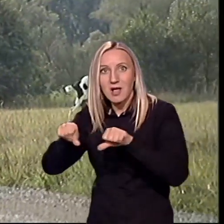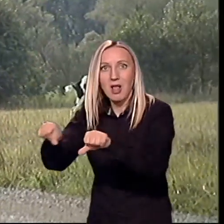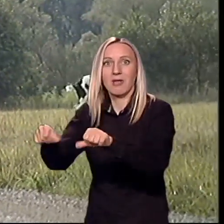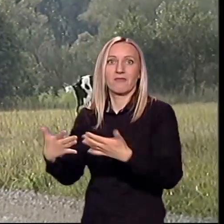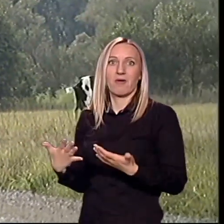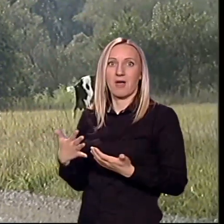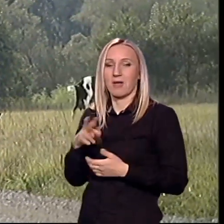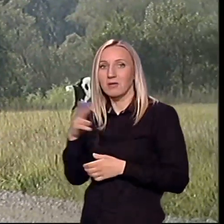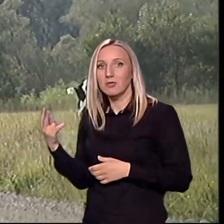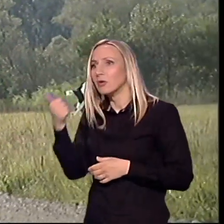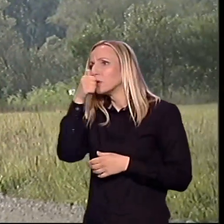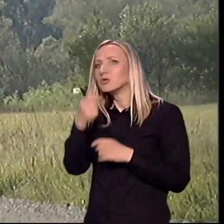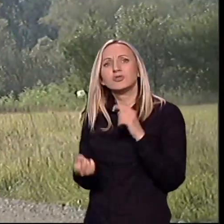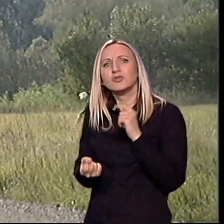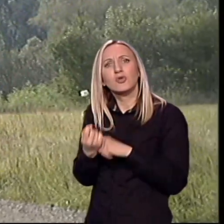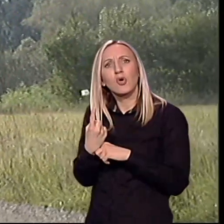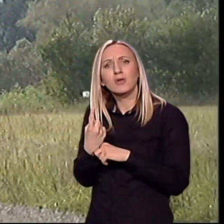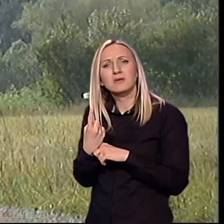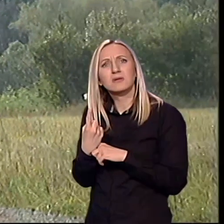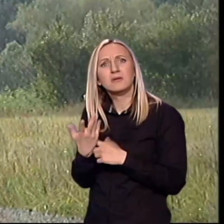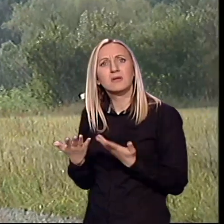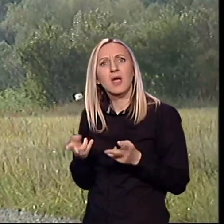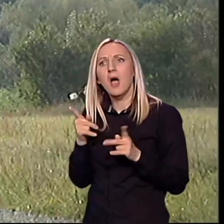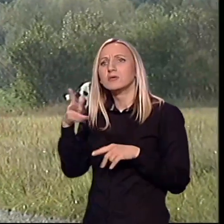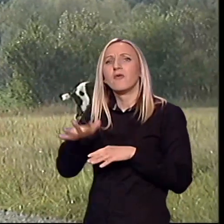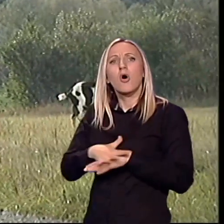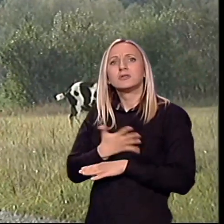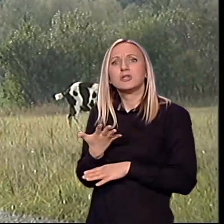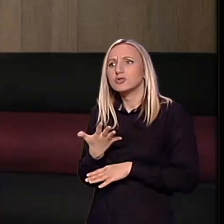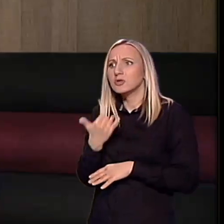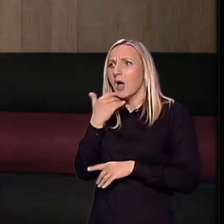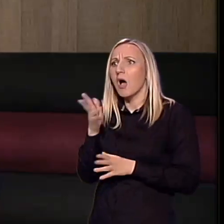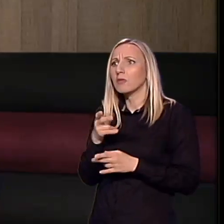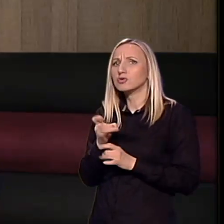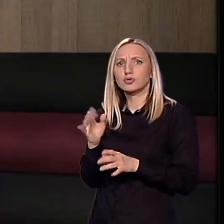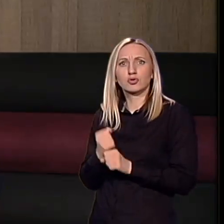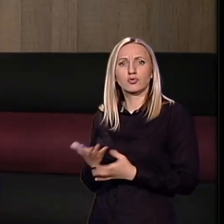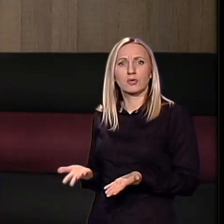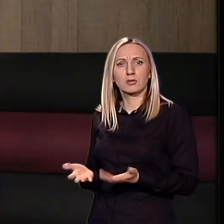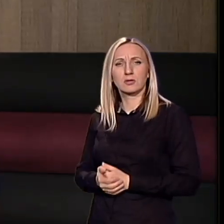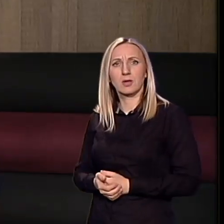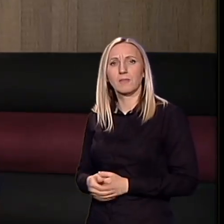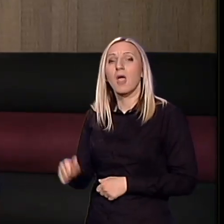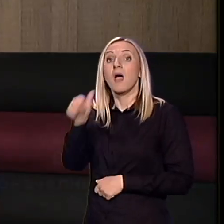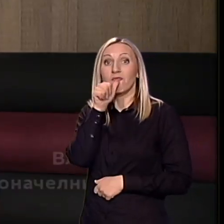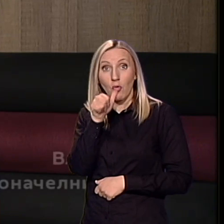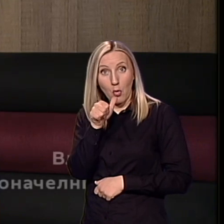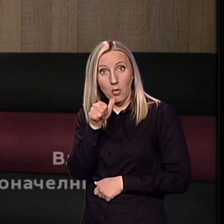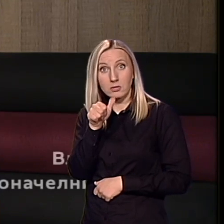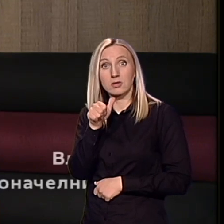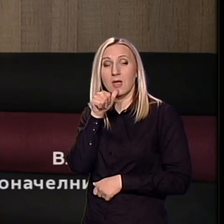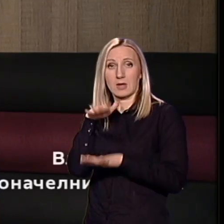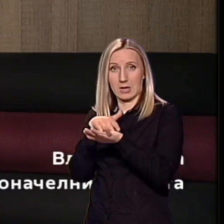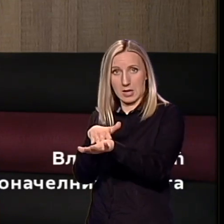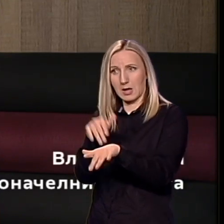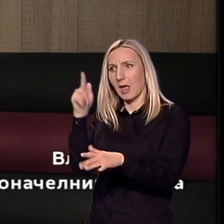dalje, šta će se u stvari onda dogoditi i kako se vi uopšte osjećate ako ne možete tu ništa da uradite? Voda i reke,